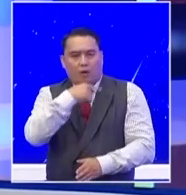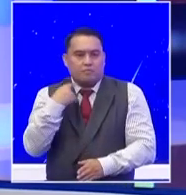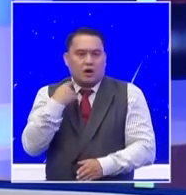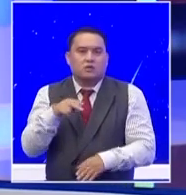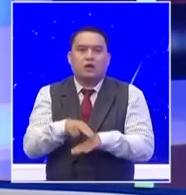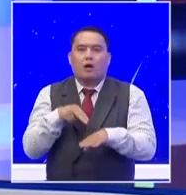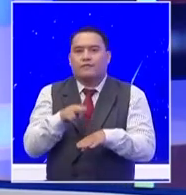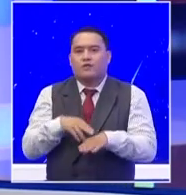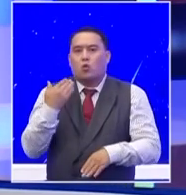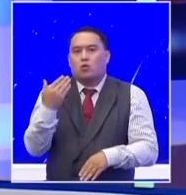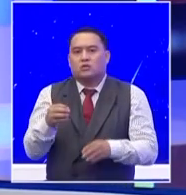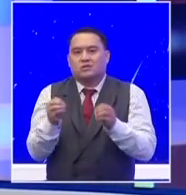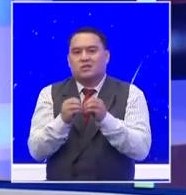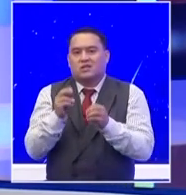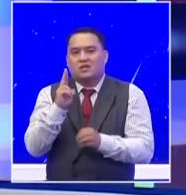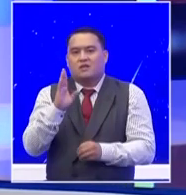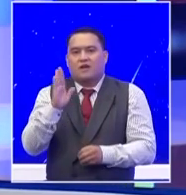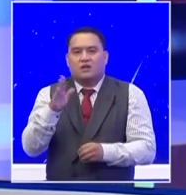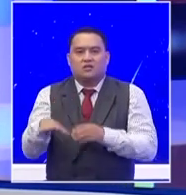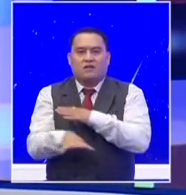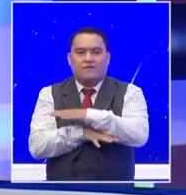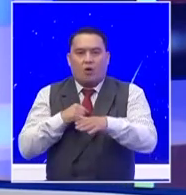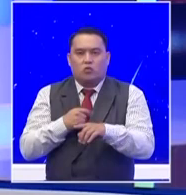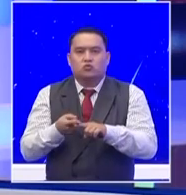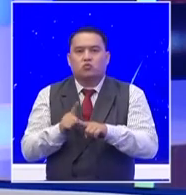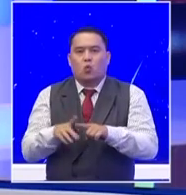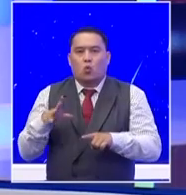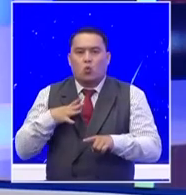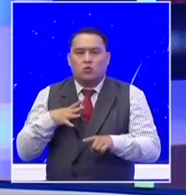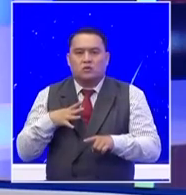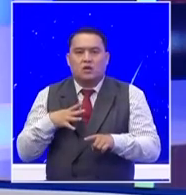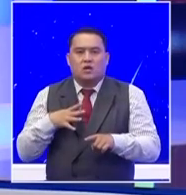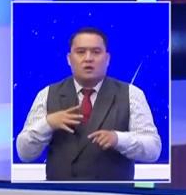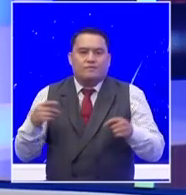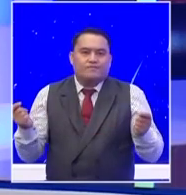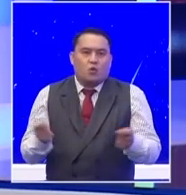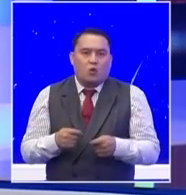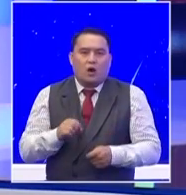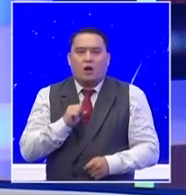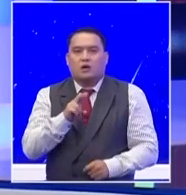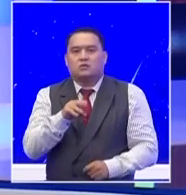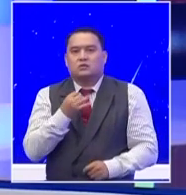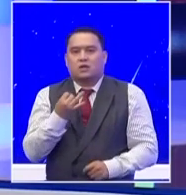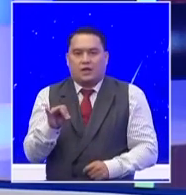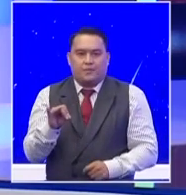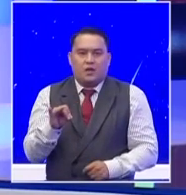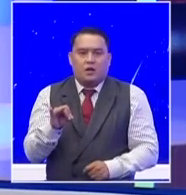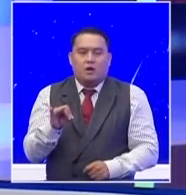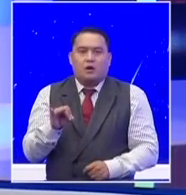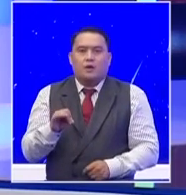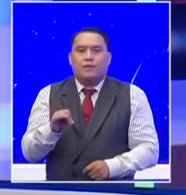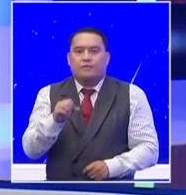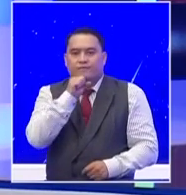установили полицейские, на его счету десятки квартирных краж, в том числе и серия хищений, имевших место в микрорайоне Аксай. Орудовал